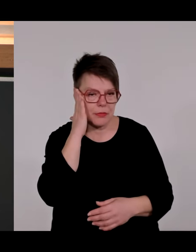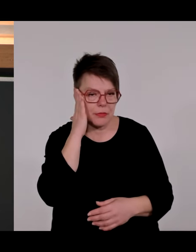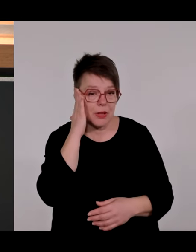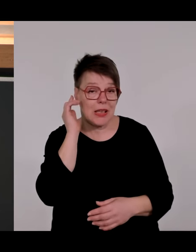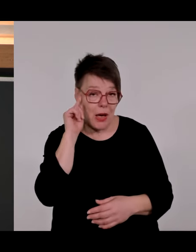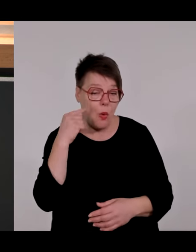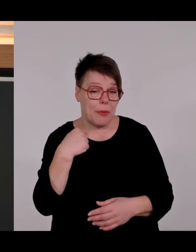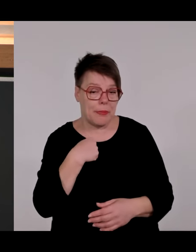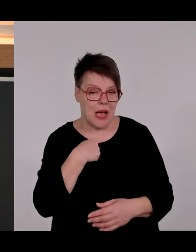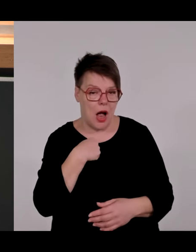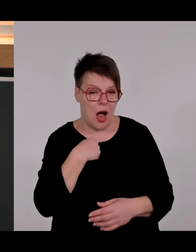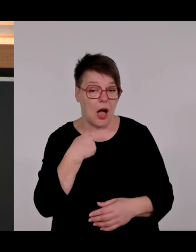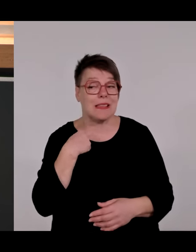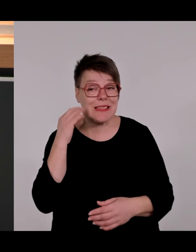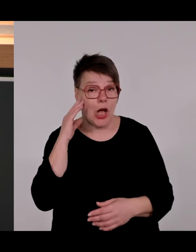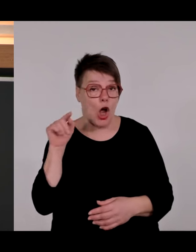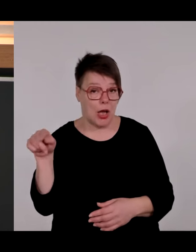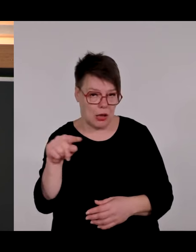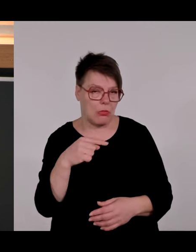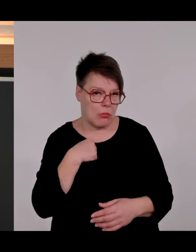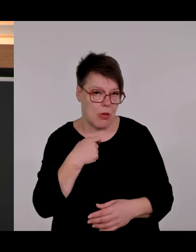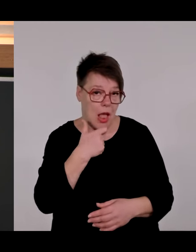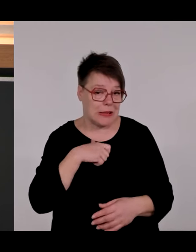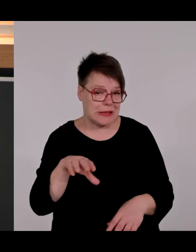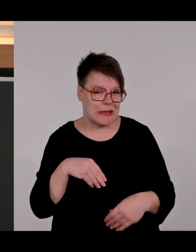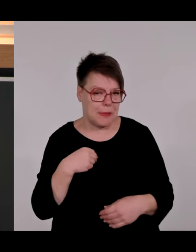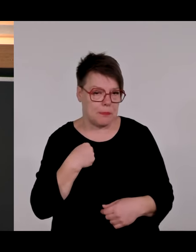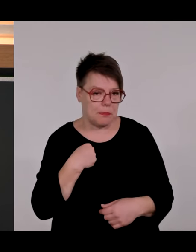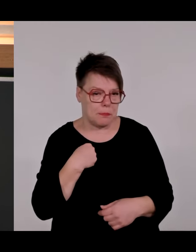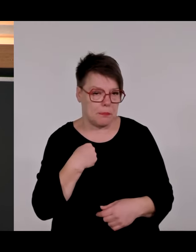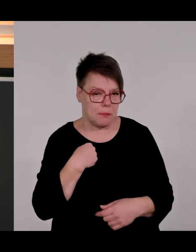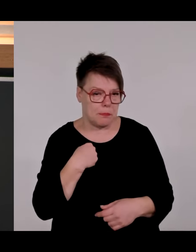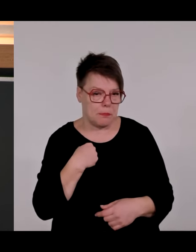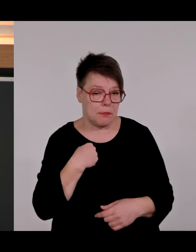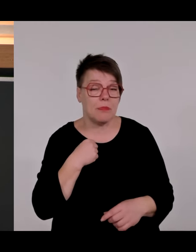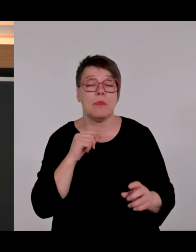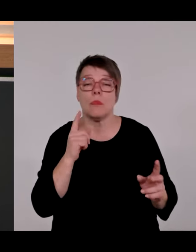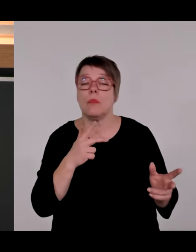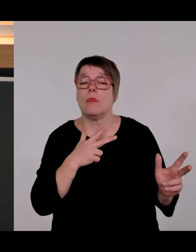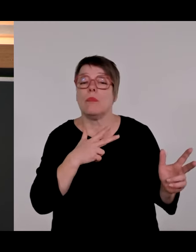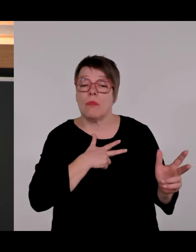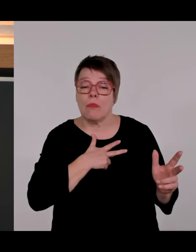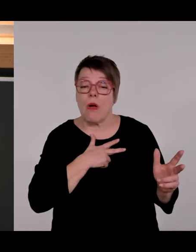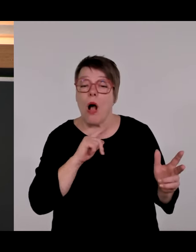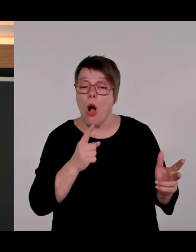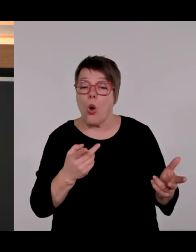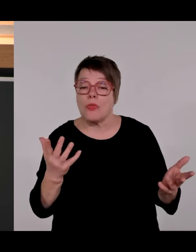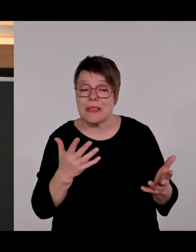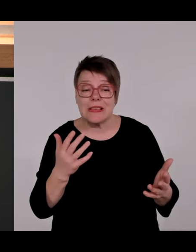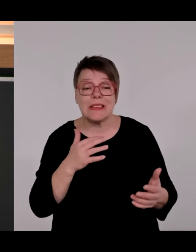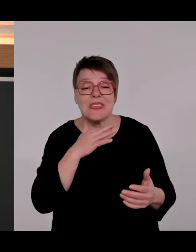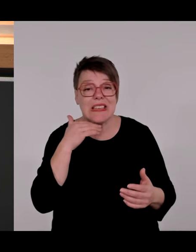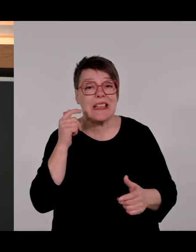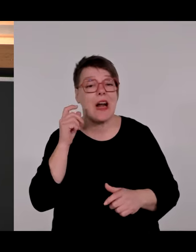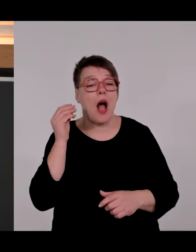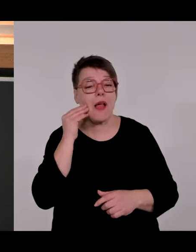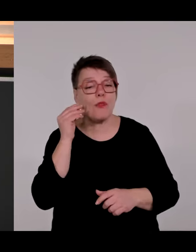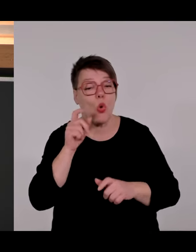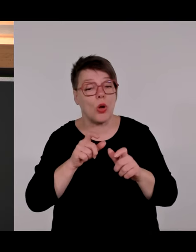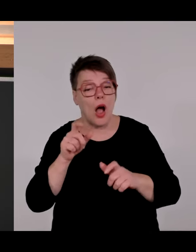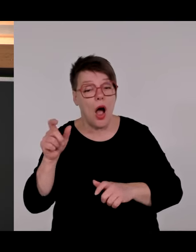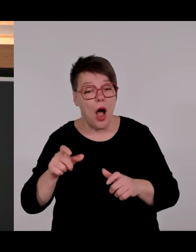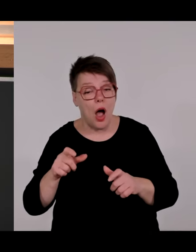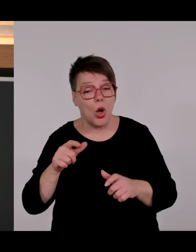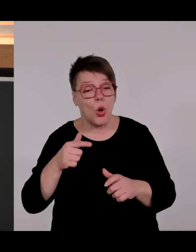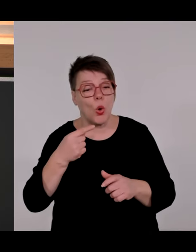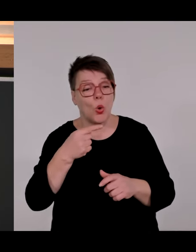Anwohnerinnen und Anwohner rund um den Görlitzer Park große Hoffnung in diesen Zaun setzen. Und die Sorgen der